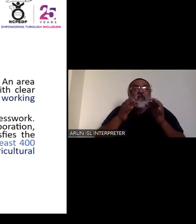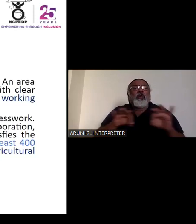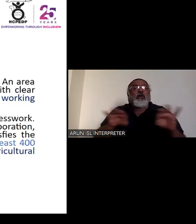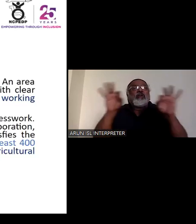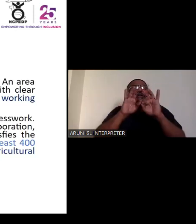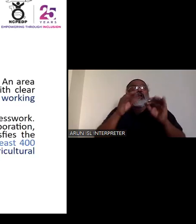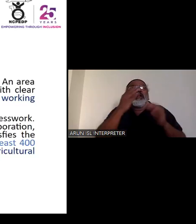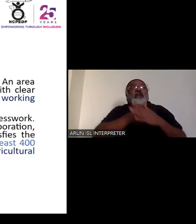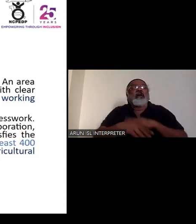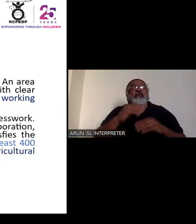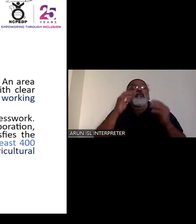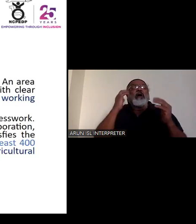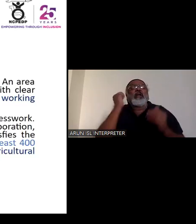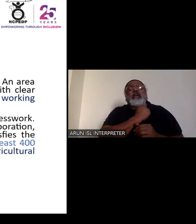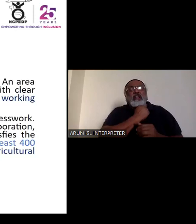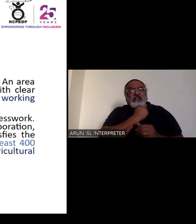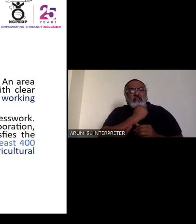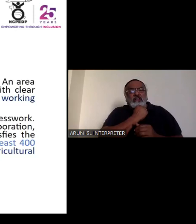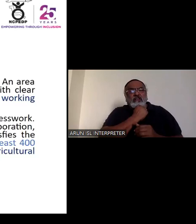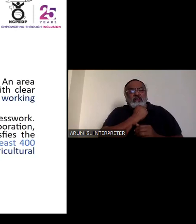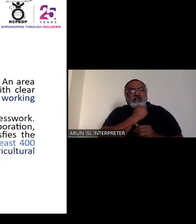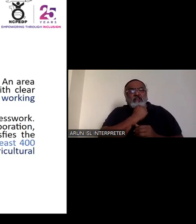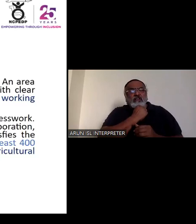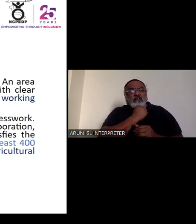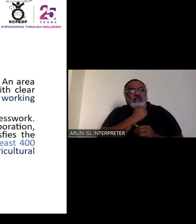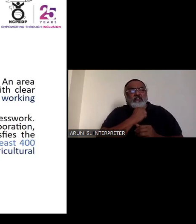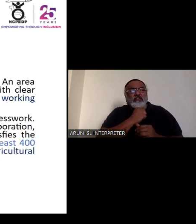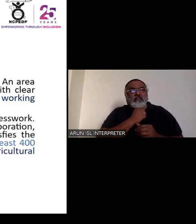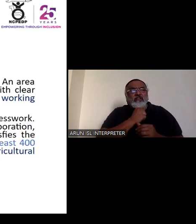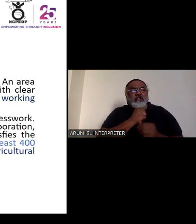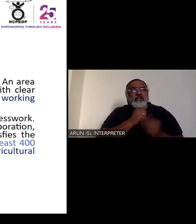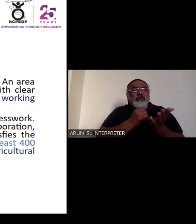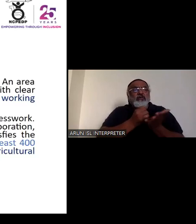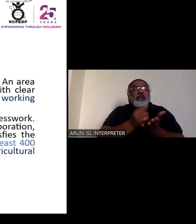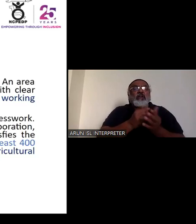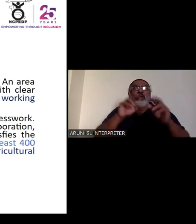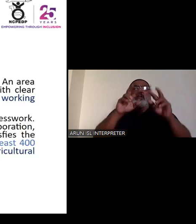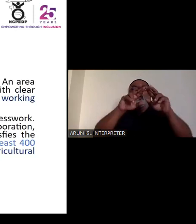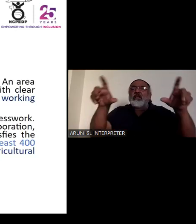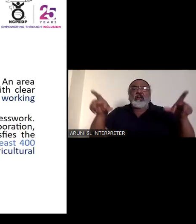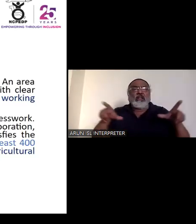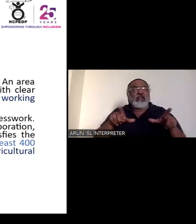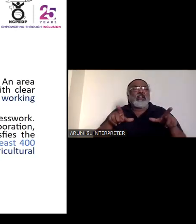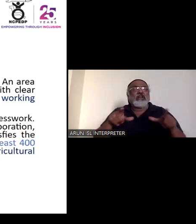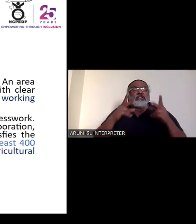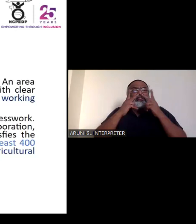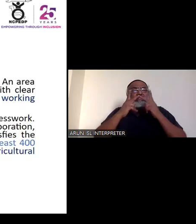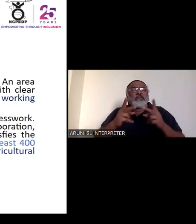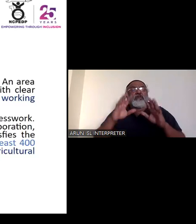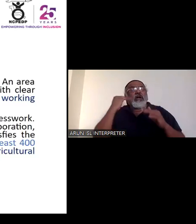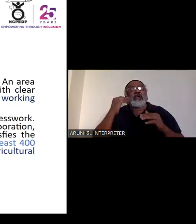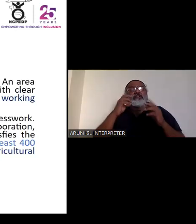तो यह देखना क्यों जरूरी है, रूरल परिवेश को देखना, रूरल ग्रामीण संदर्भ को समझना क्यों जरूरी